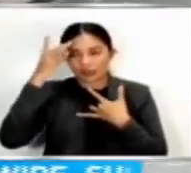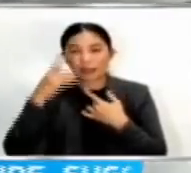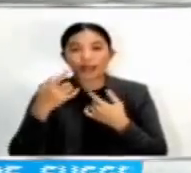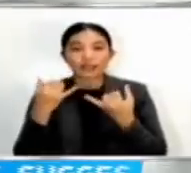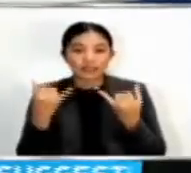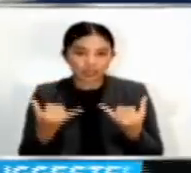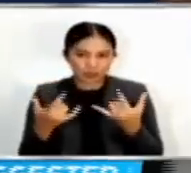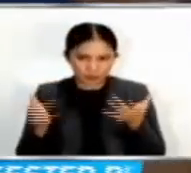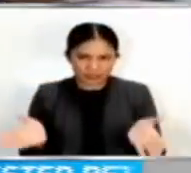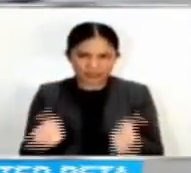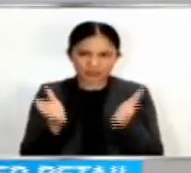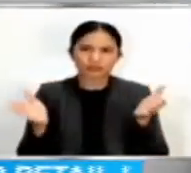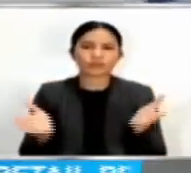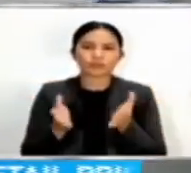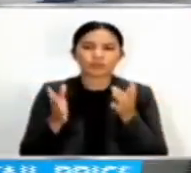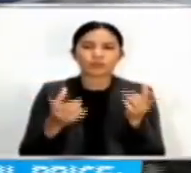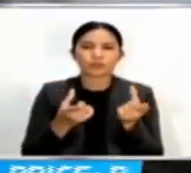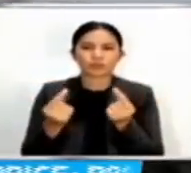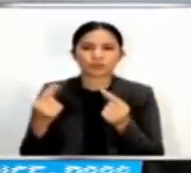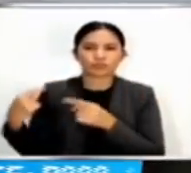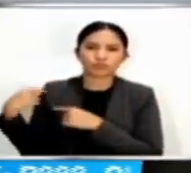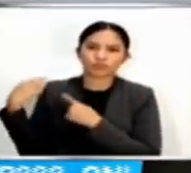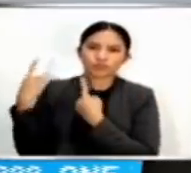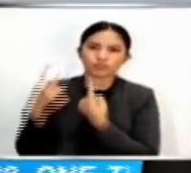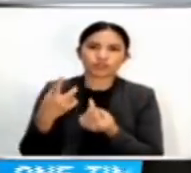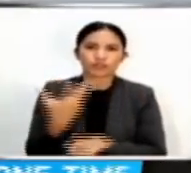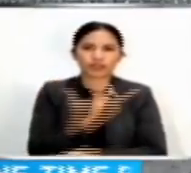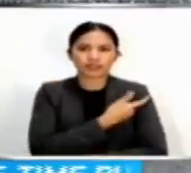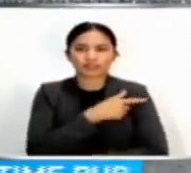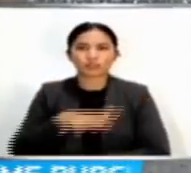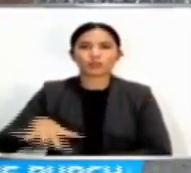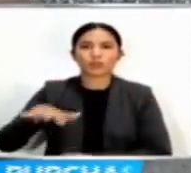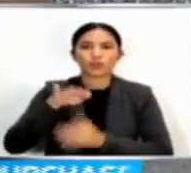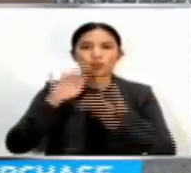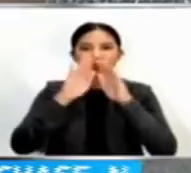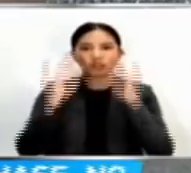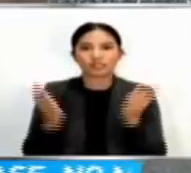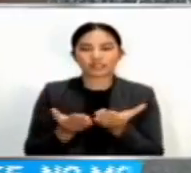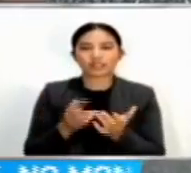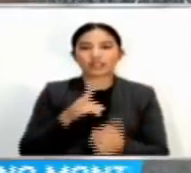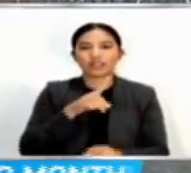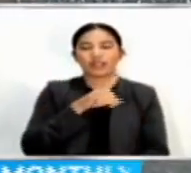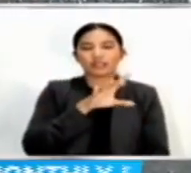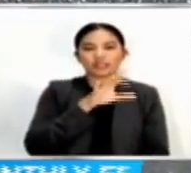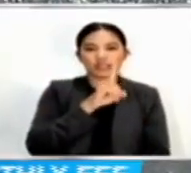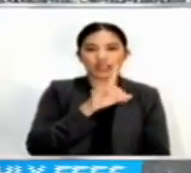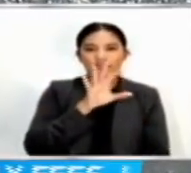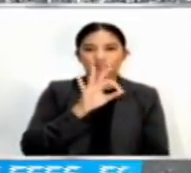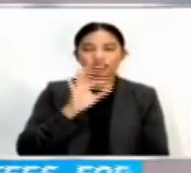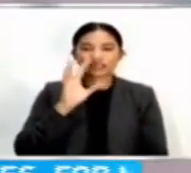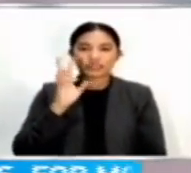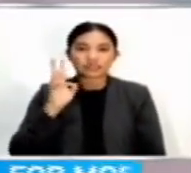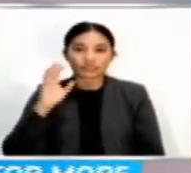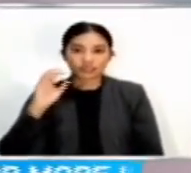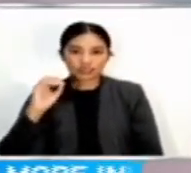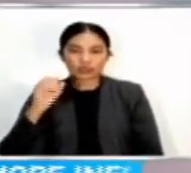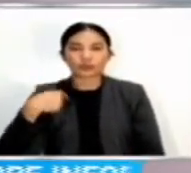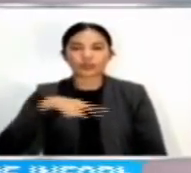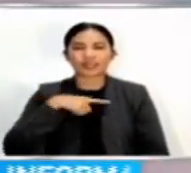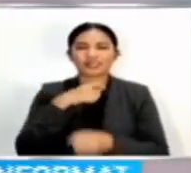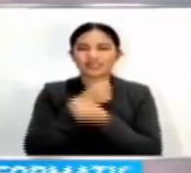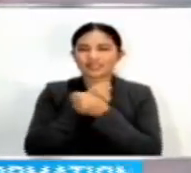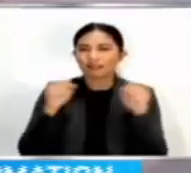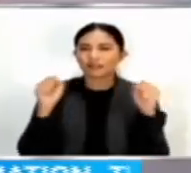have been vaccinating worldwide since 1960s. And we have saved 20